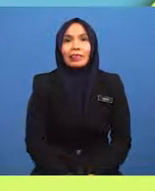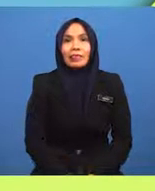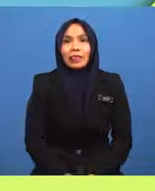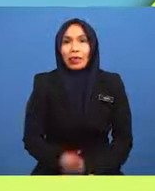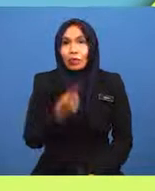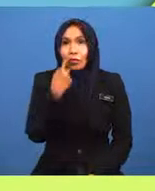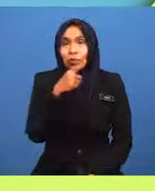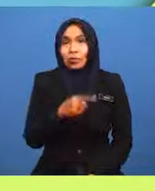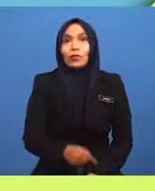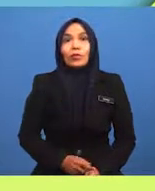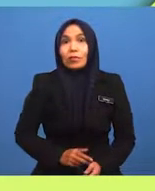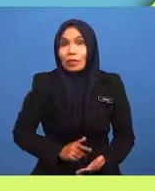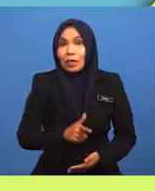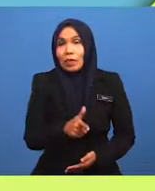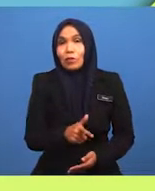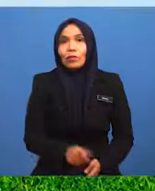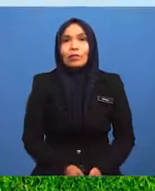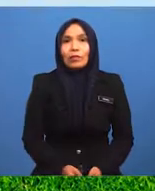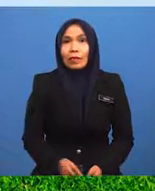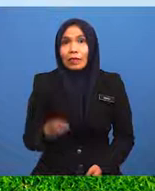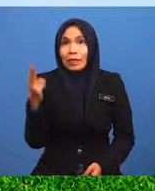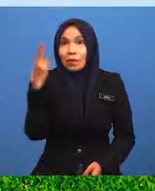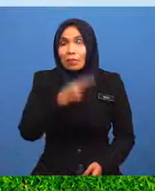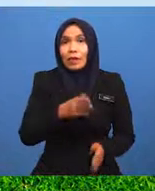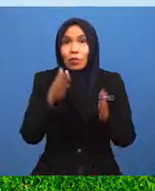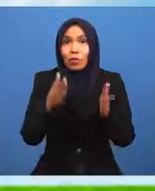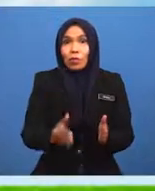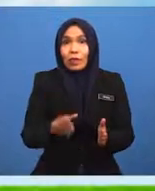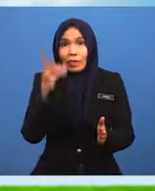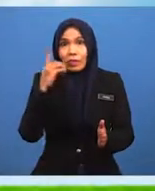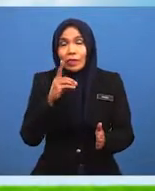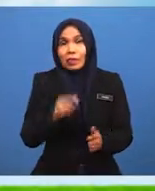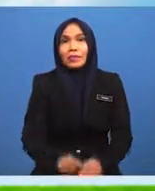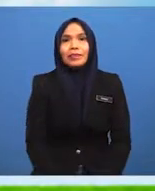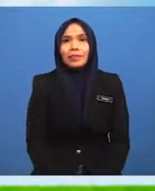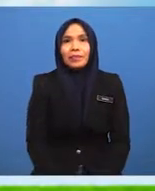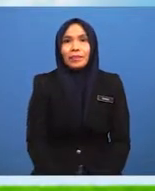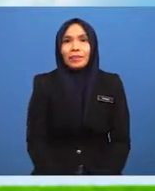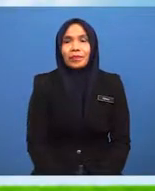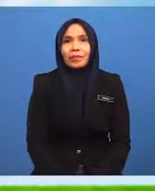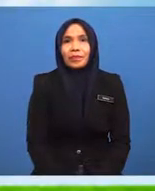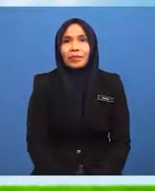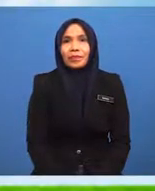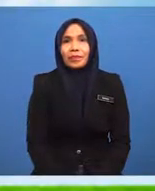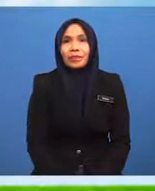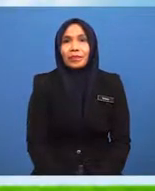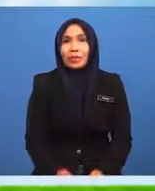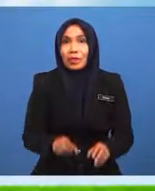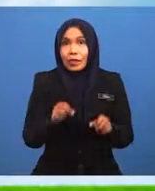di hadapan orang dewasa. Murid-murid, wajarkah perlakuan